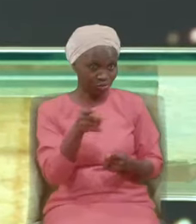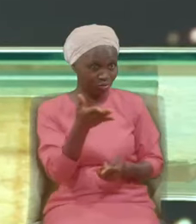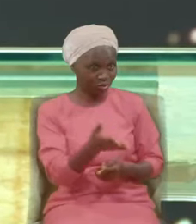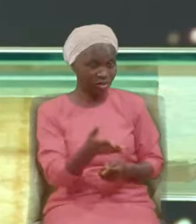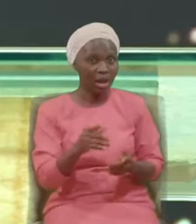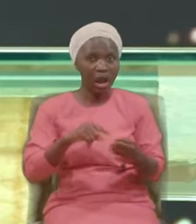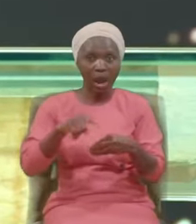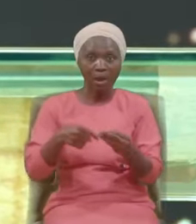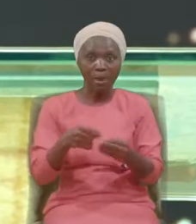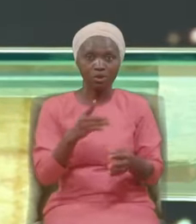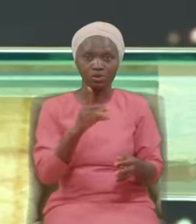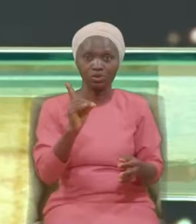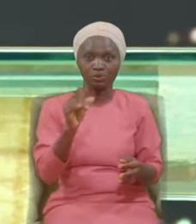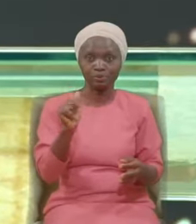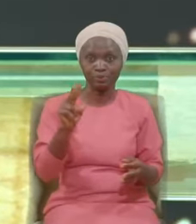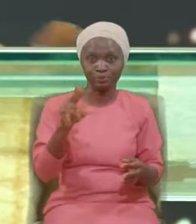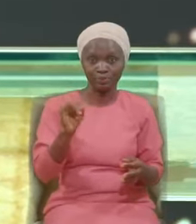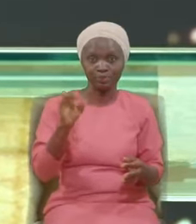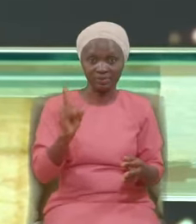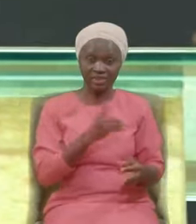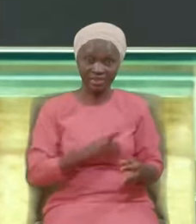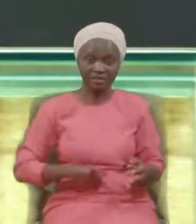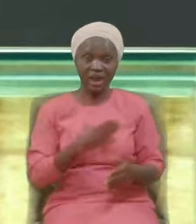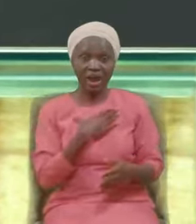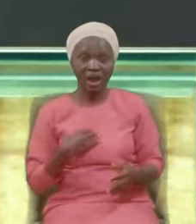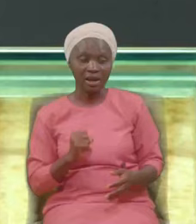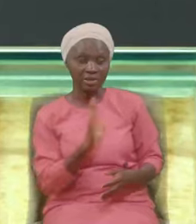au sujet de David et ses hommes.